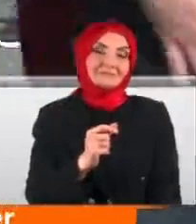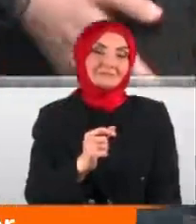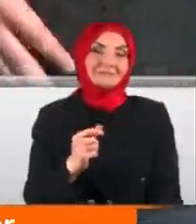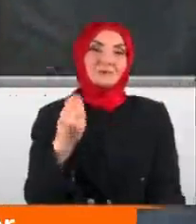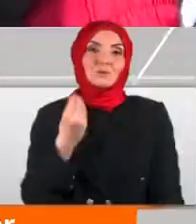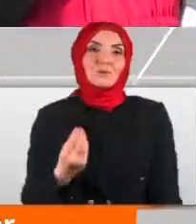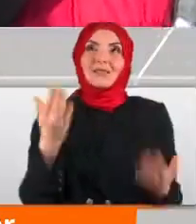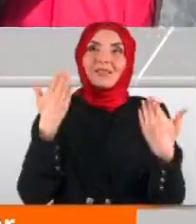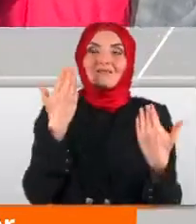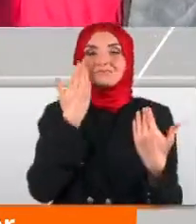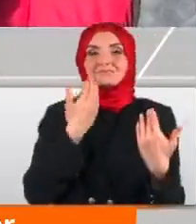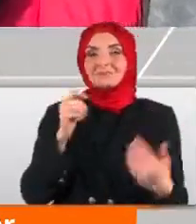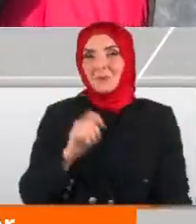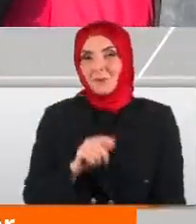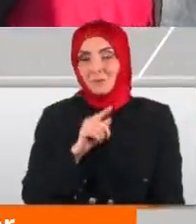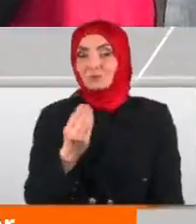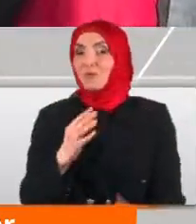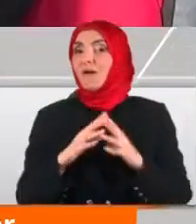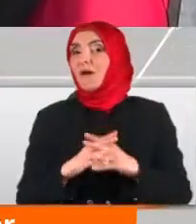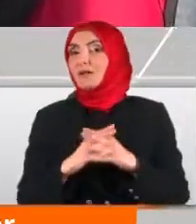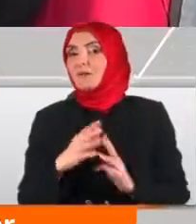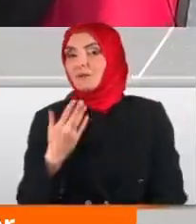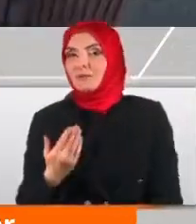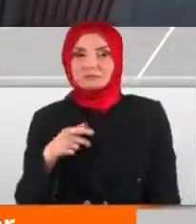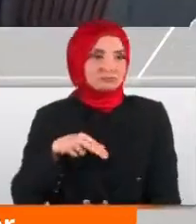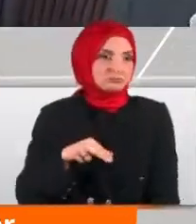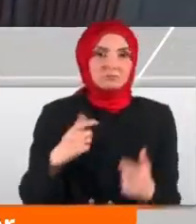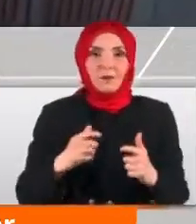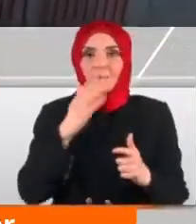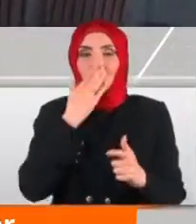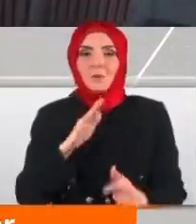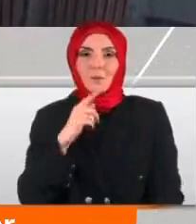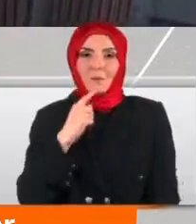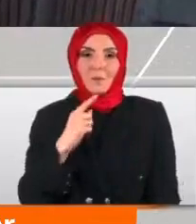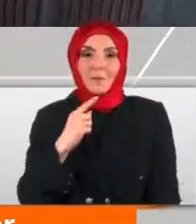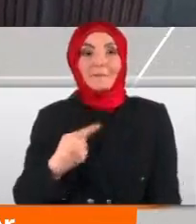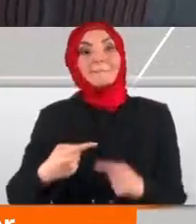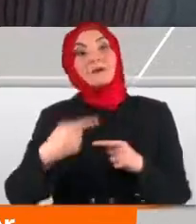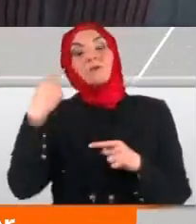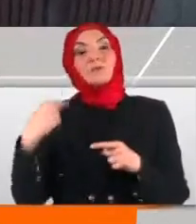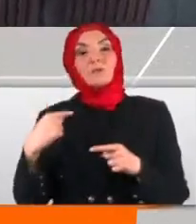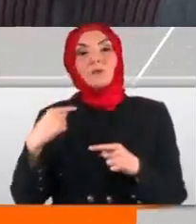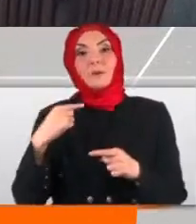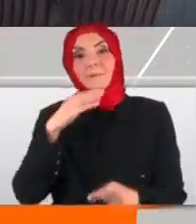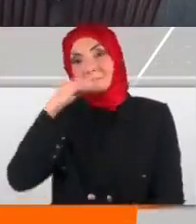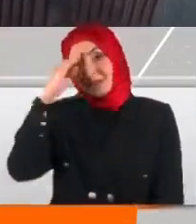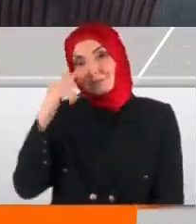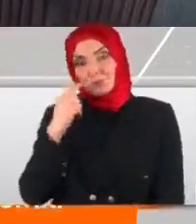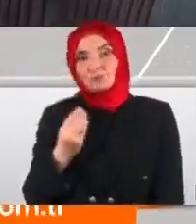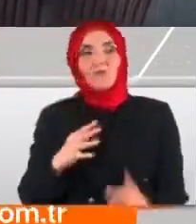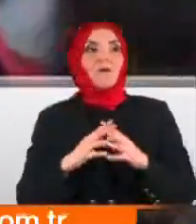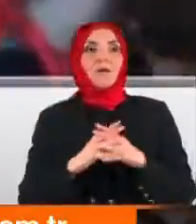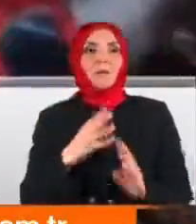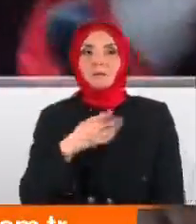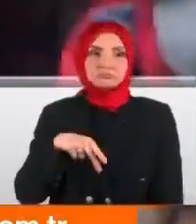tadını çıkarıyorlar. Evet, çok kalabalıktı. Yürüyecek yer yok. Geçen bayrama göre bayağı kalabalık var. Yürümekte de